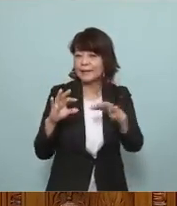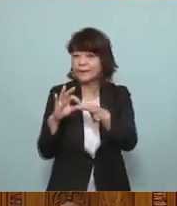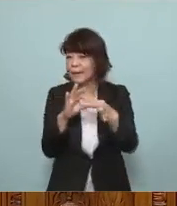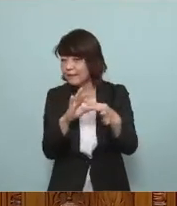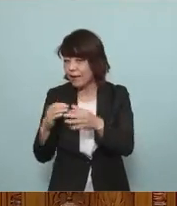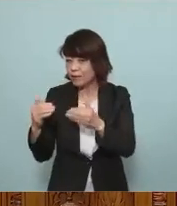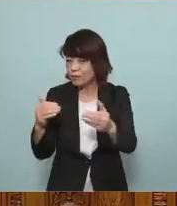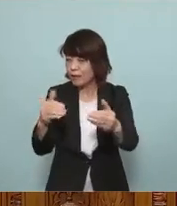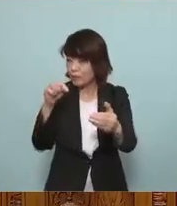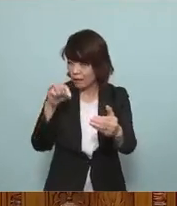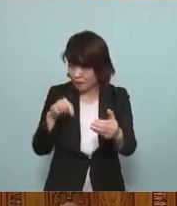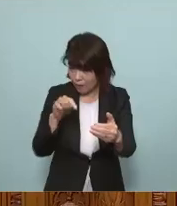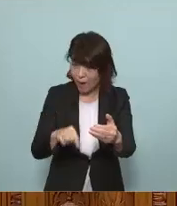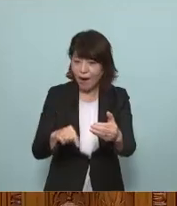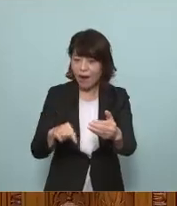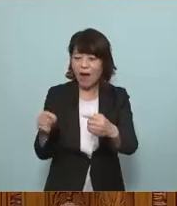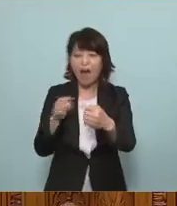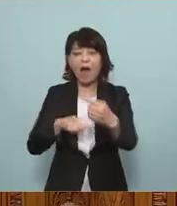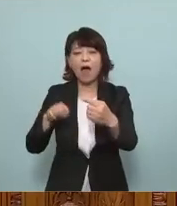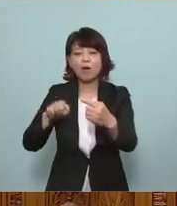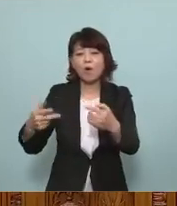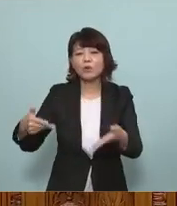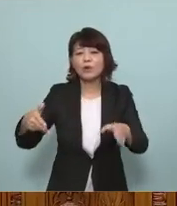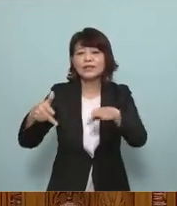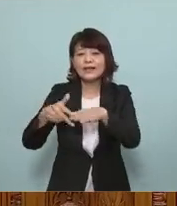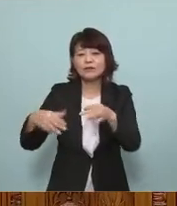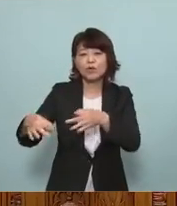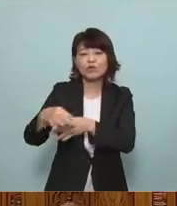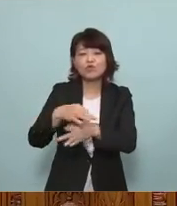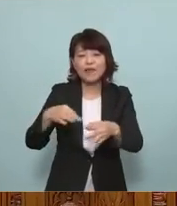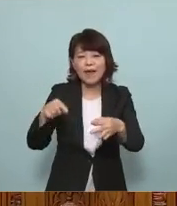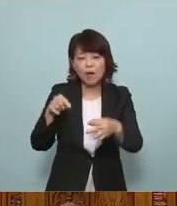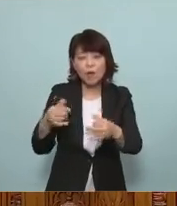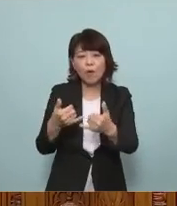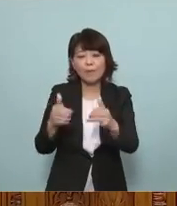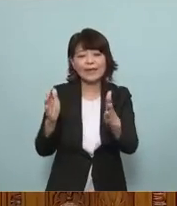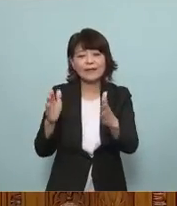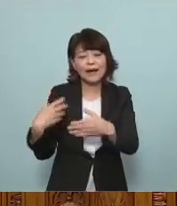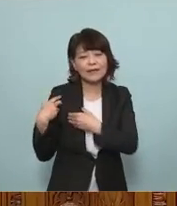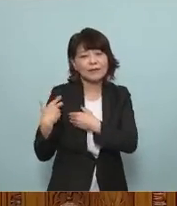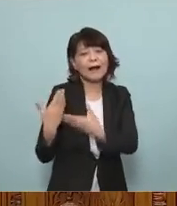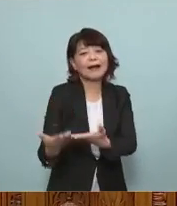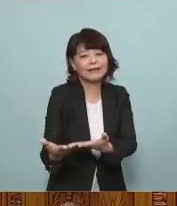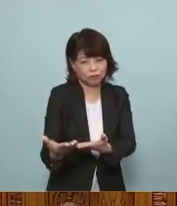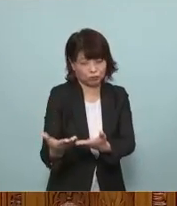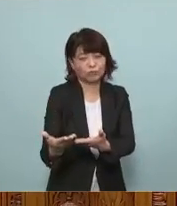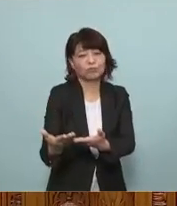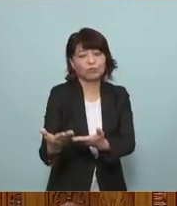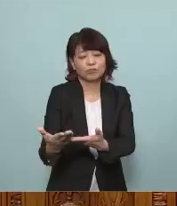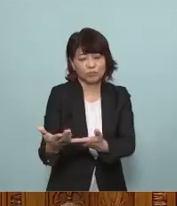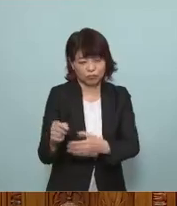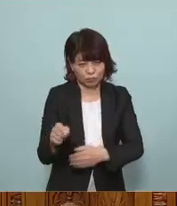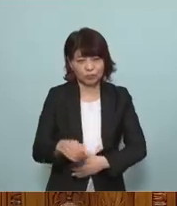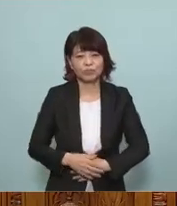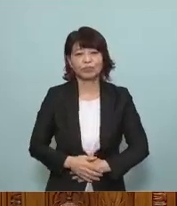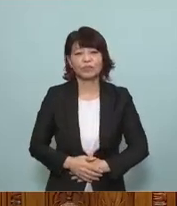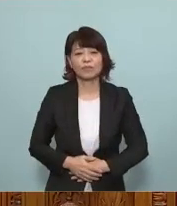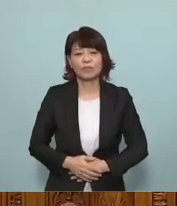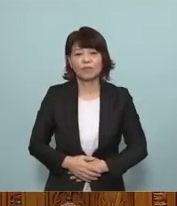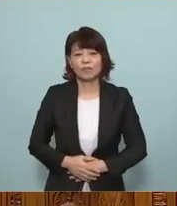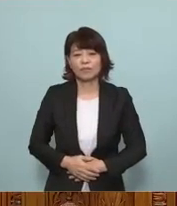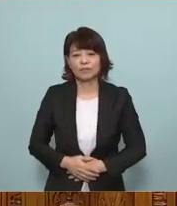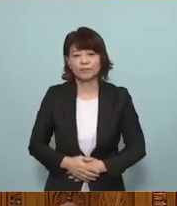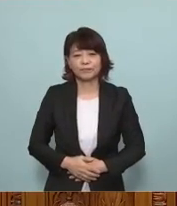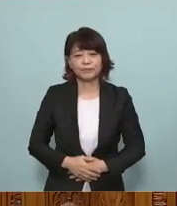ては、公共施設の運営を民間に任せるコンセッションの一層の活用、ベン